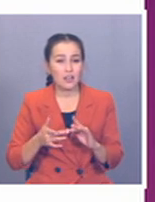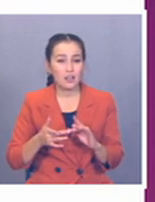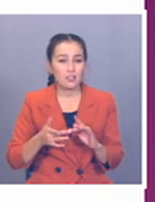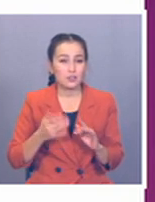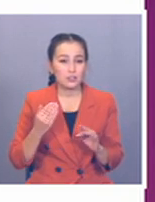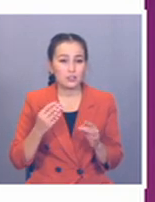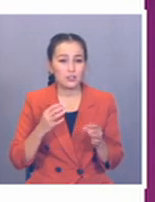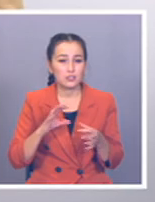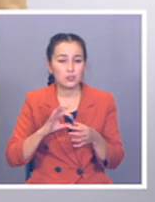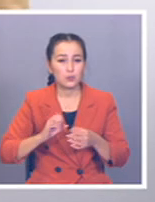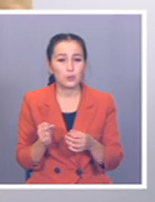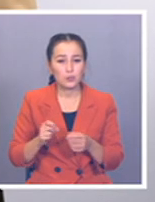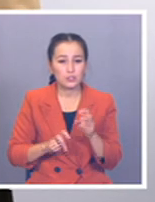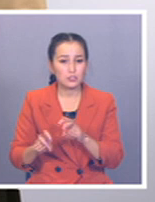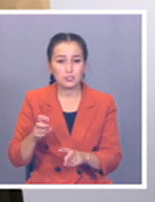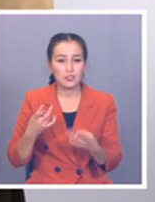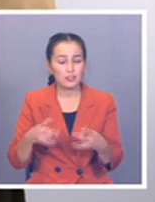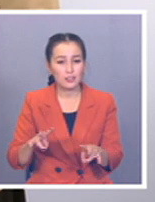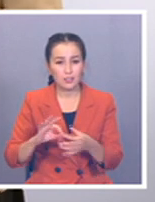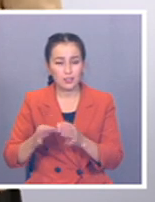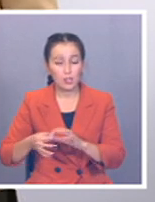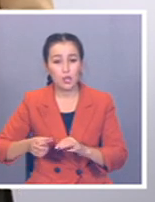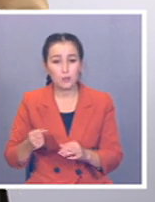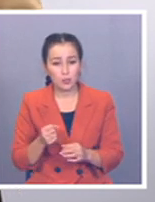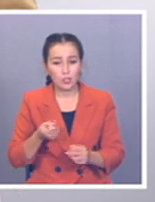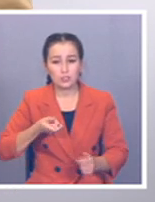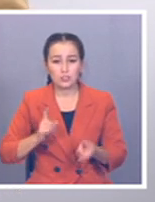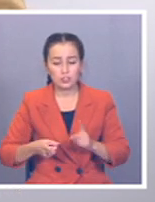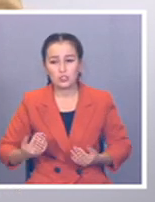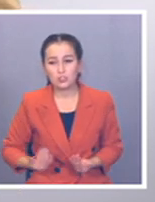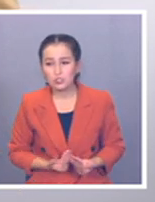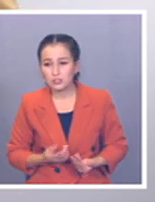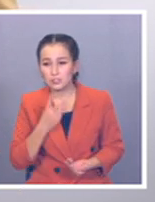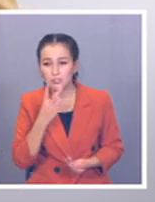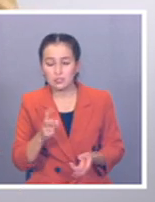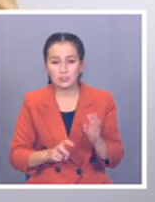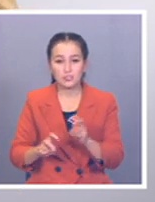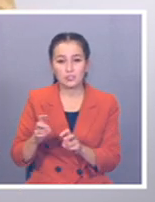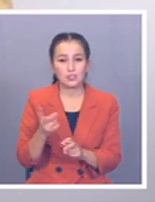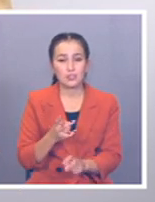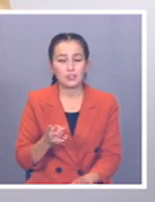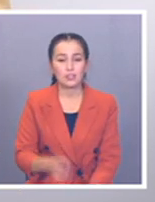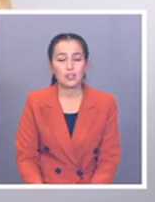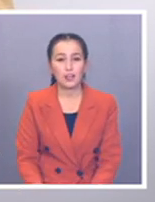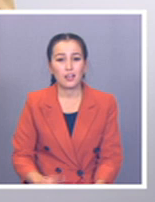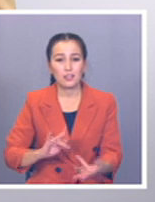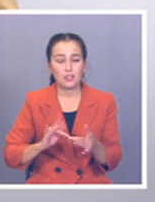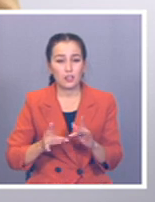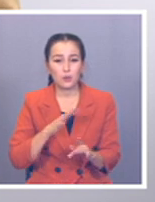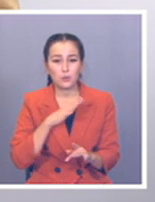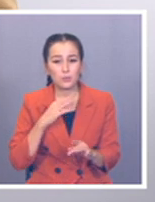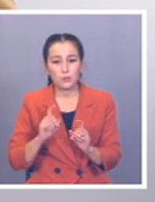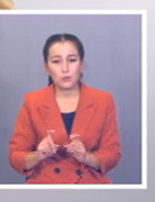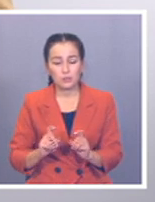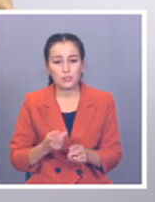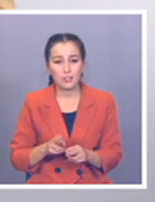дос іздемеңіз. Досыңызды шынайы өмірден іздеуге тырысыңыз. Интернетте көп отыру зиян